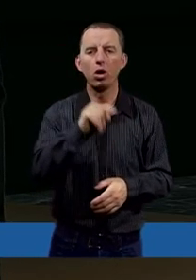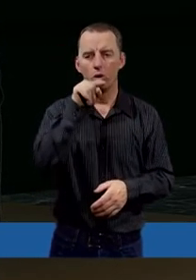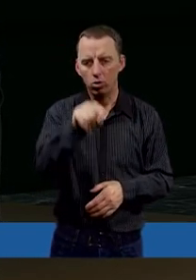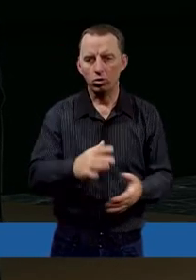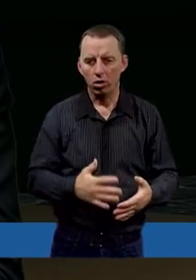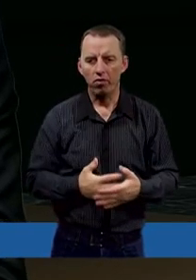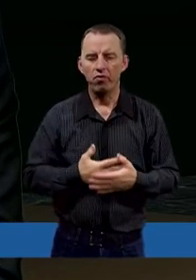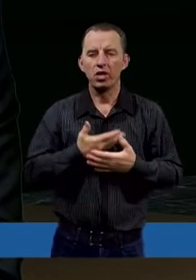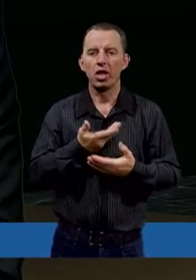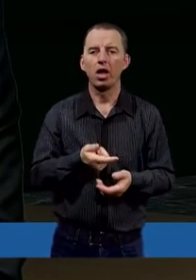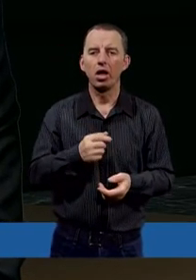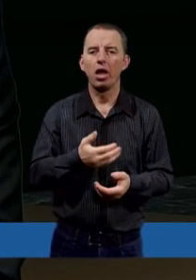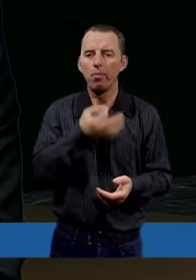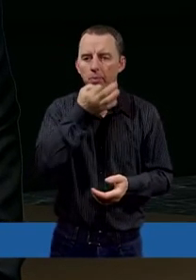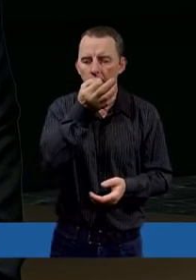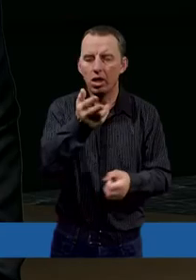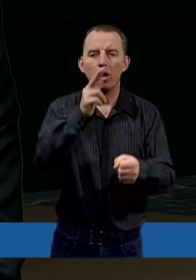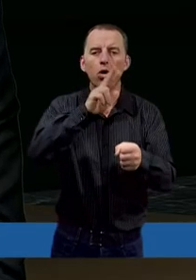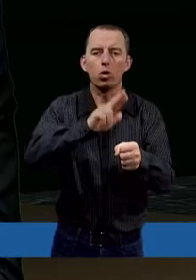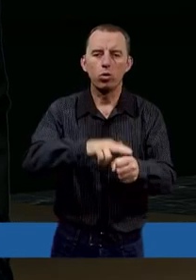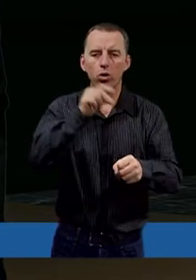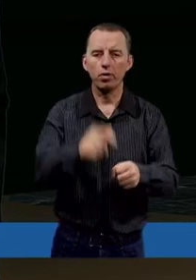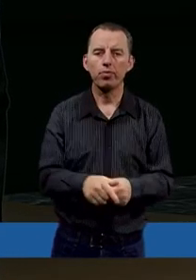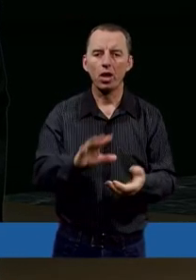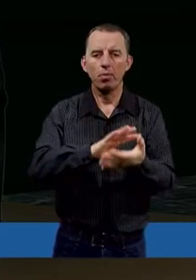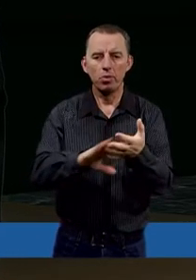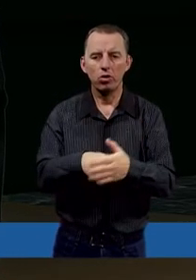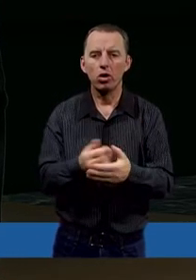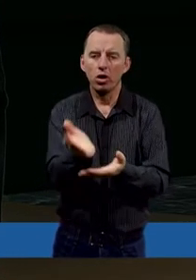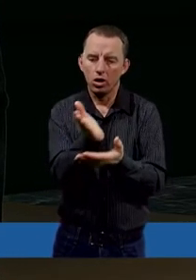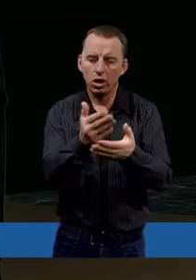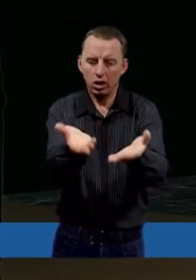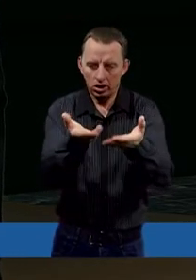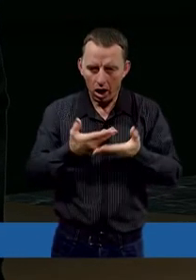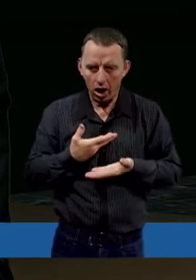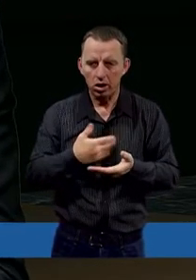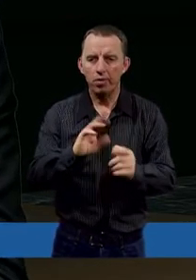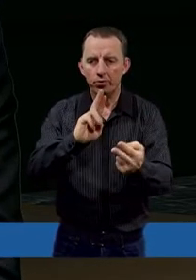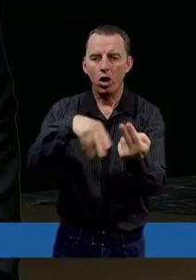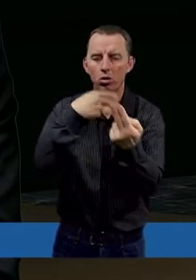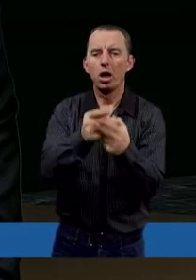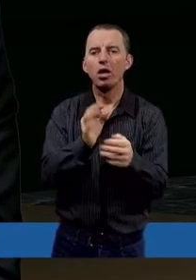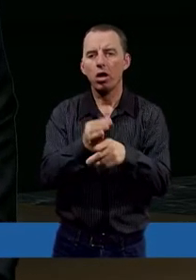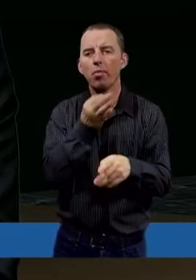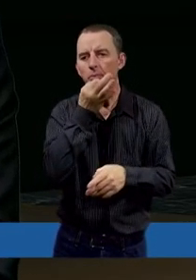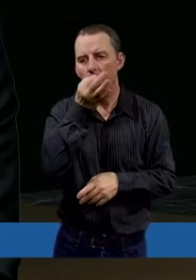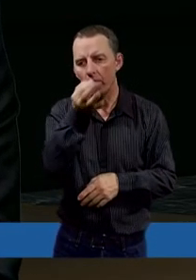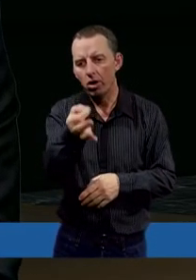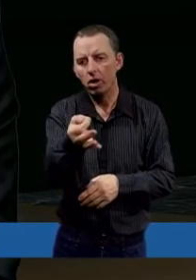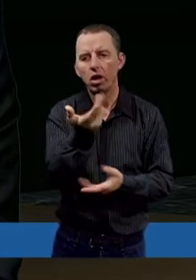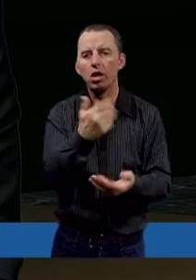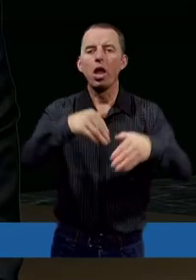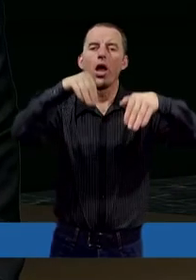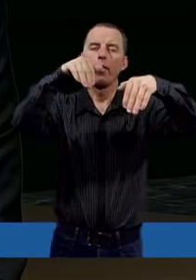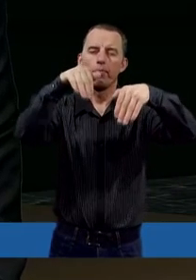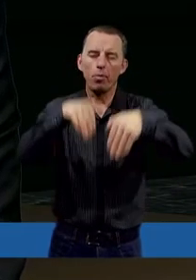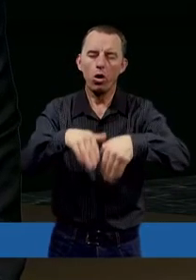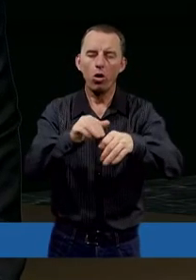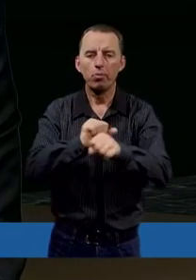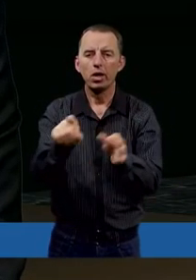wydaje, że jest już pytanie, na które Pismo Święte daje częściowo odpowiedzi, ale często te pytania mogą nie być dla